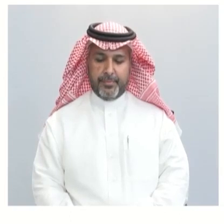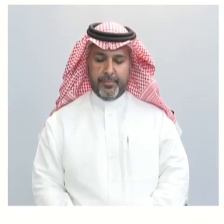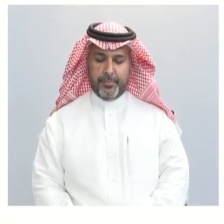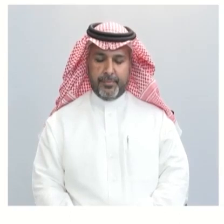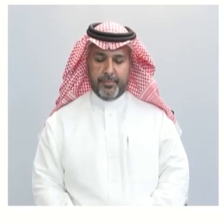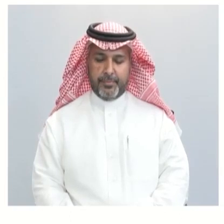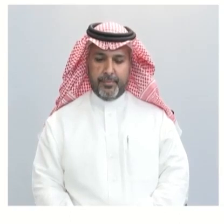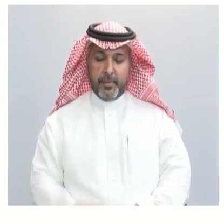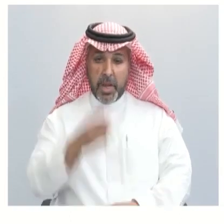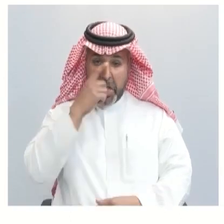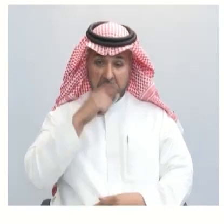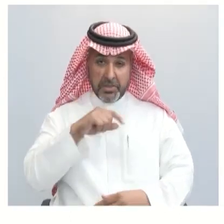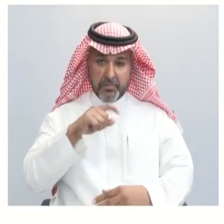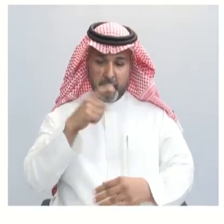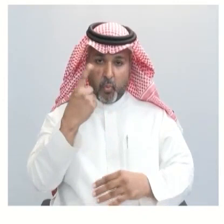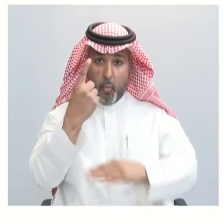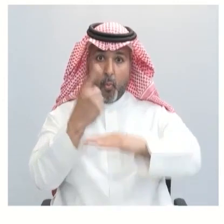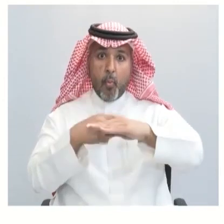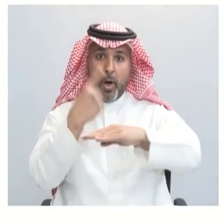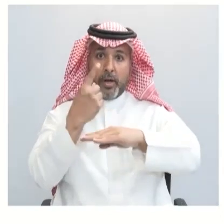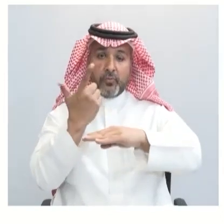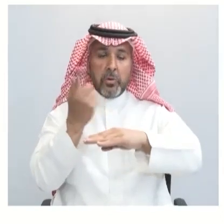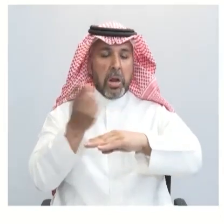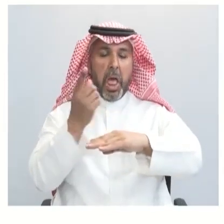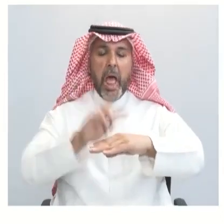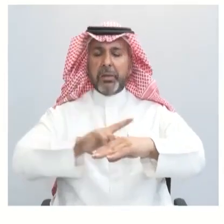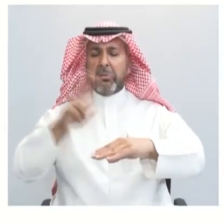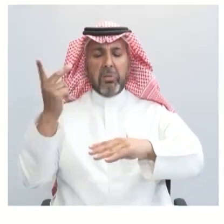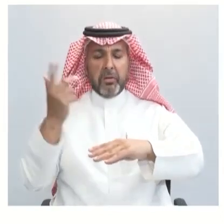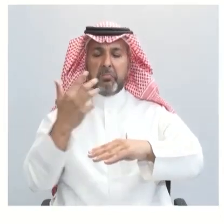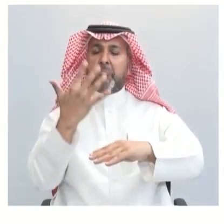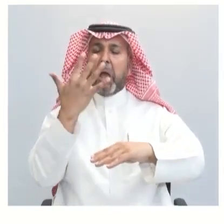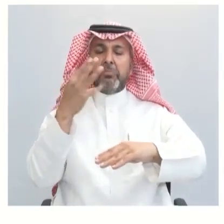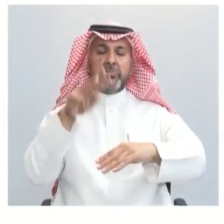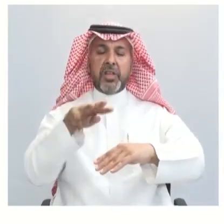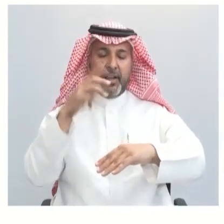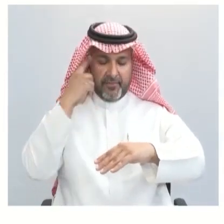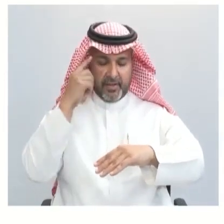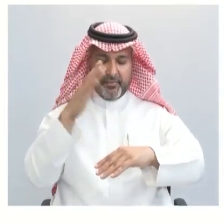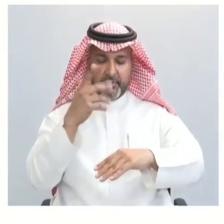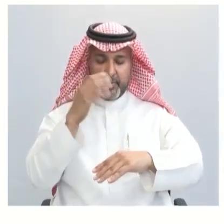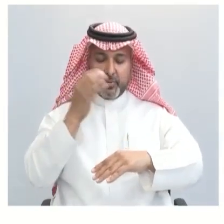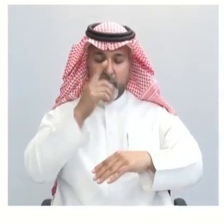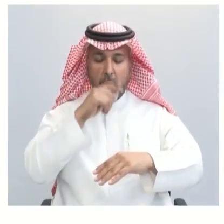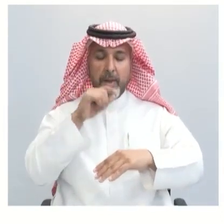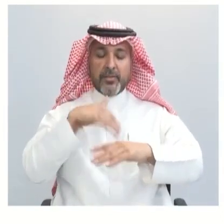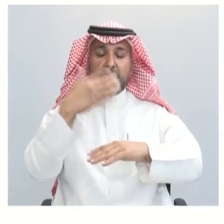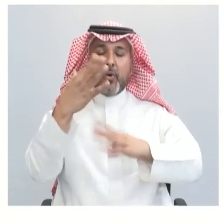فقط واحد مثل هنا شفنا 5000 المهم انه يكون البسط عباره عن ثابت